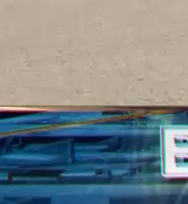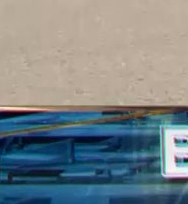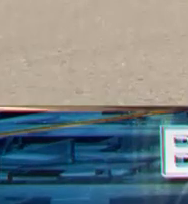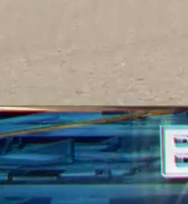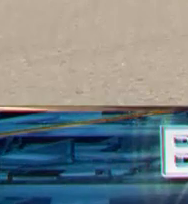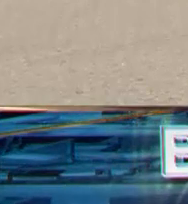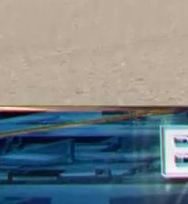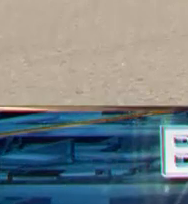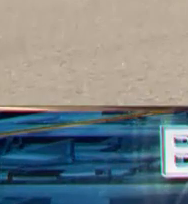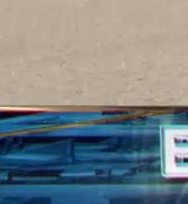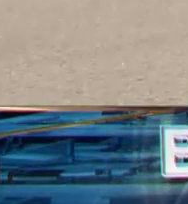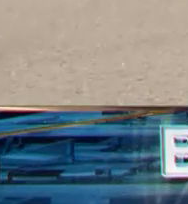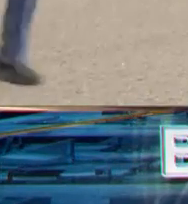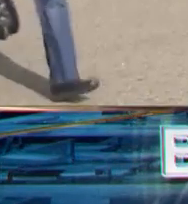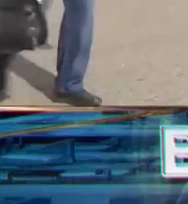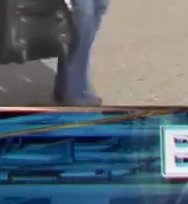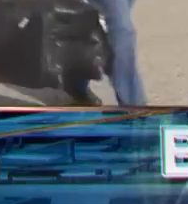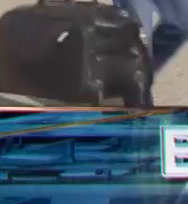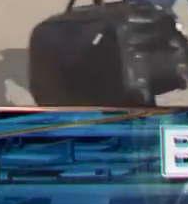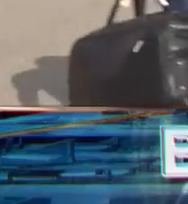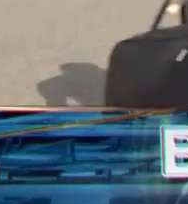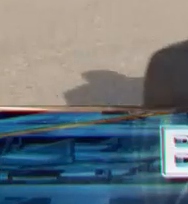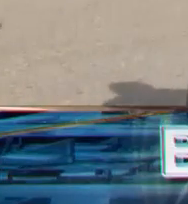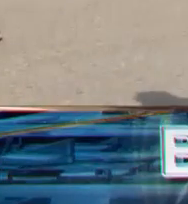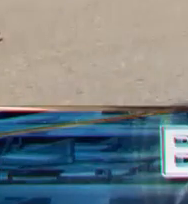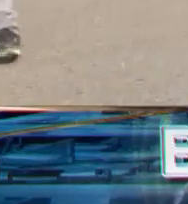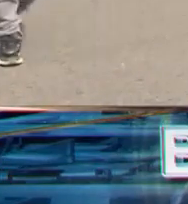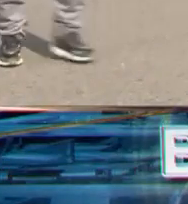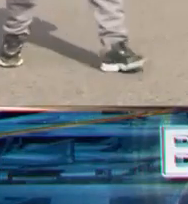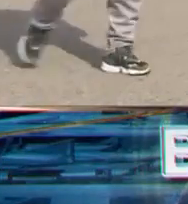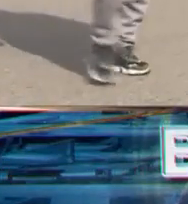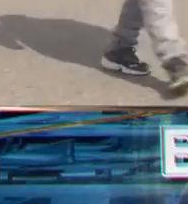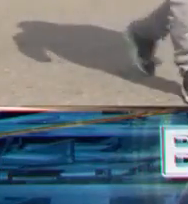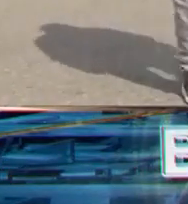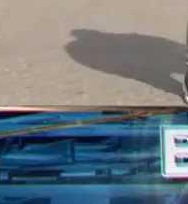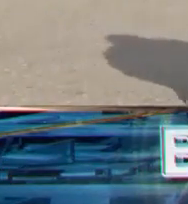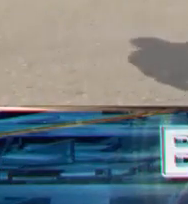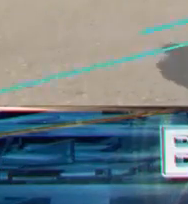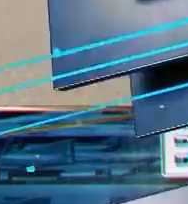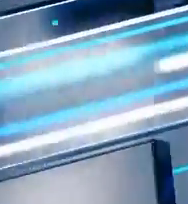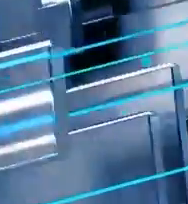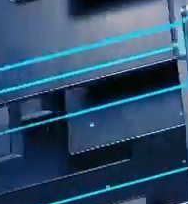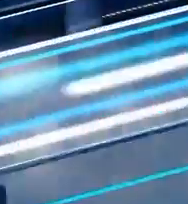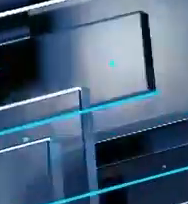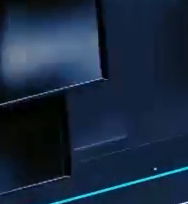алды. Қатты оңай болған жоқ, қиындау болды деп айтуға болады.